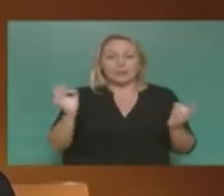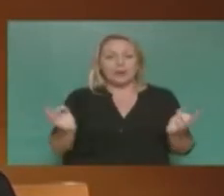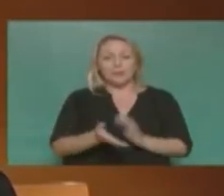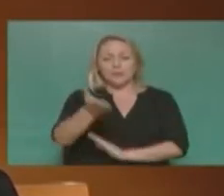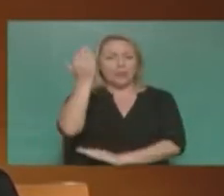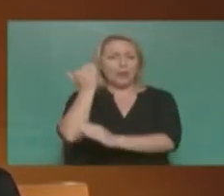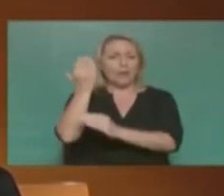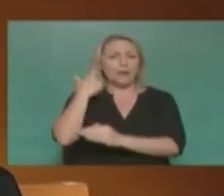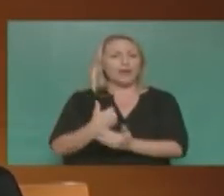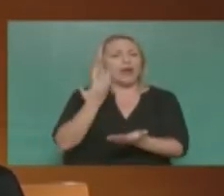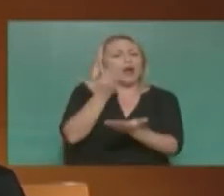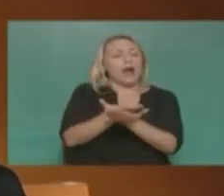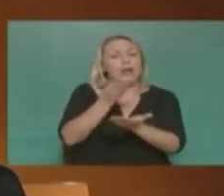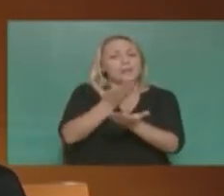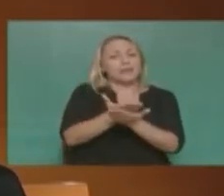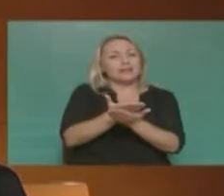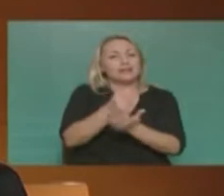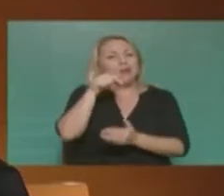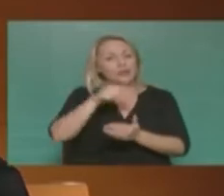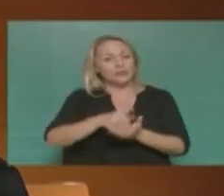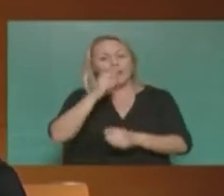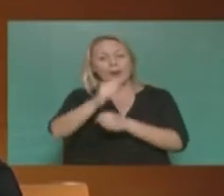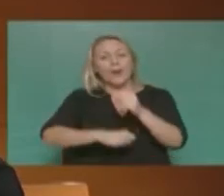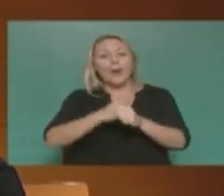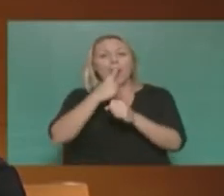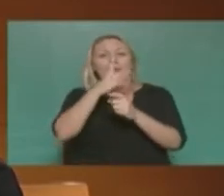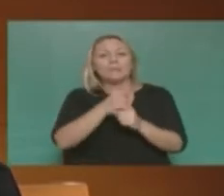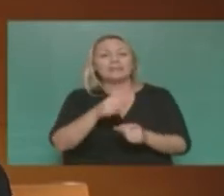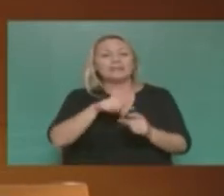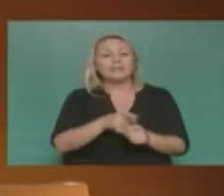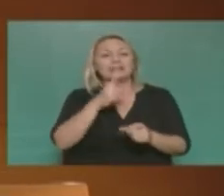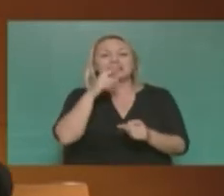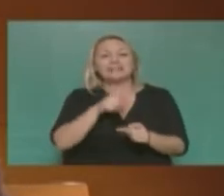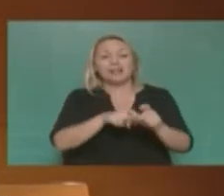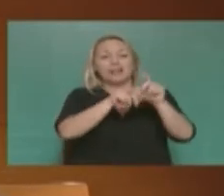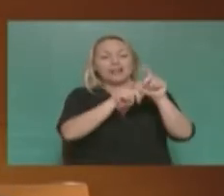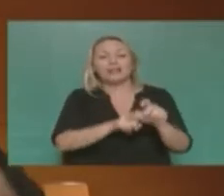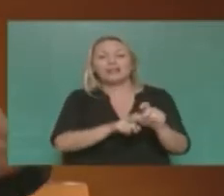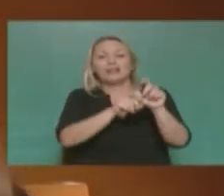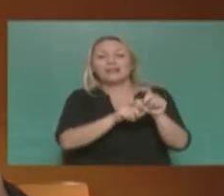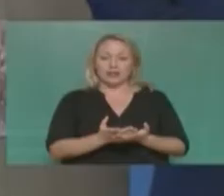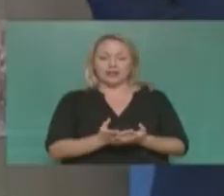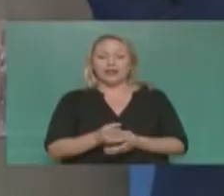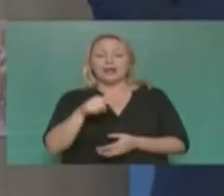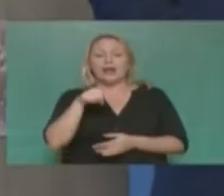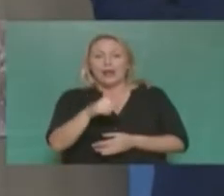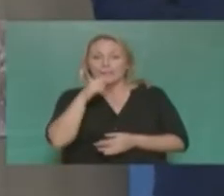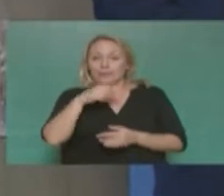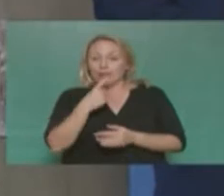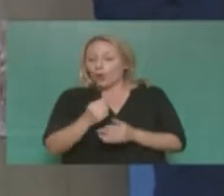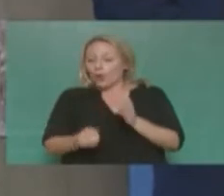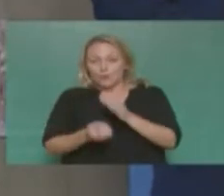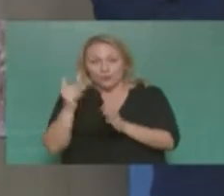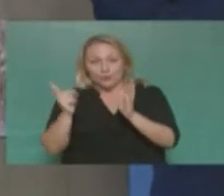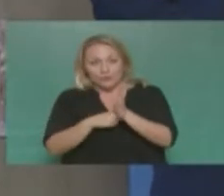οι οποίες κάθε χρόνο, σαν τα βαρύδια, σαν τα βαρύδια με τις πέτρες, σέρνονται. Θέλω να ξέρετε